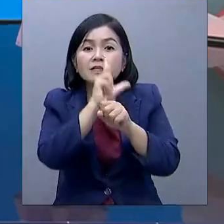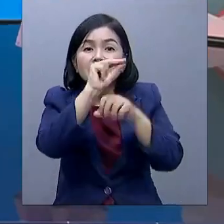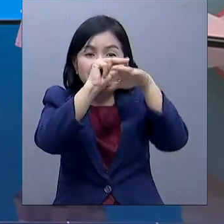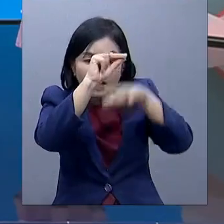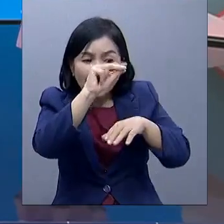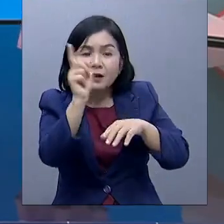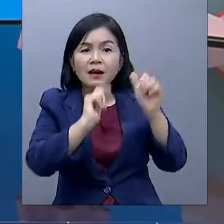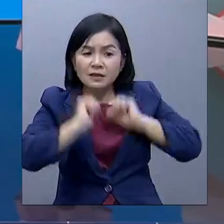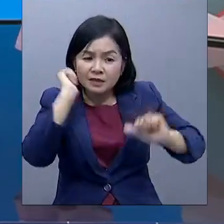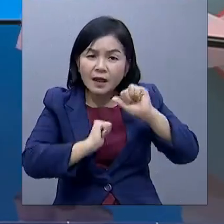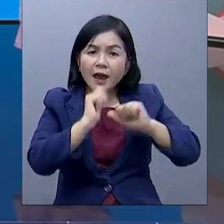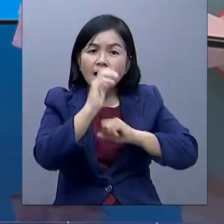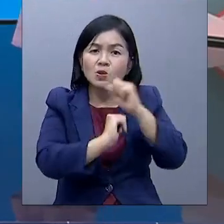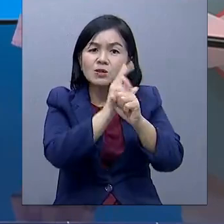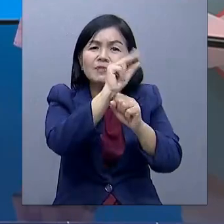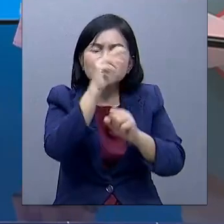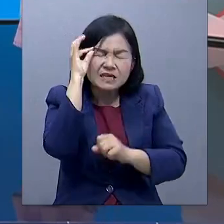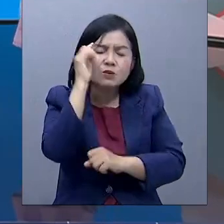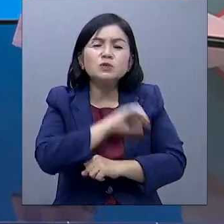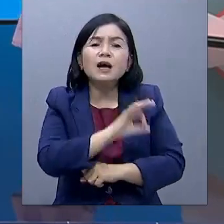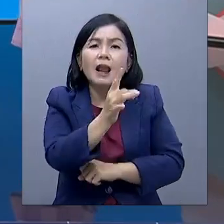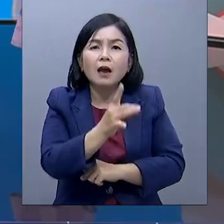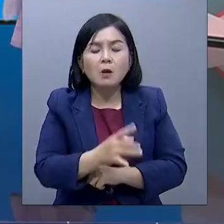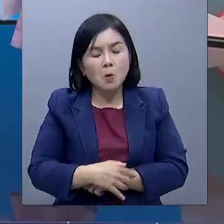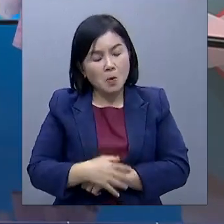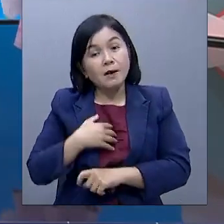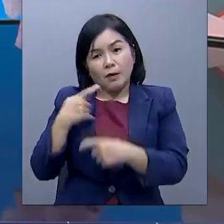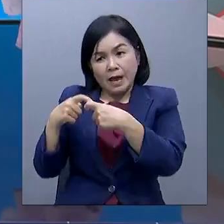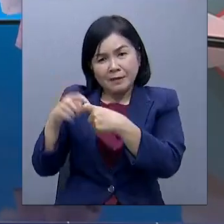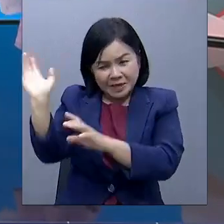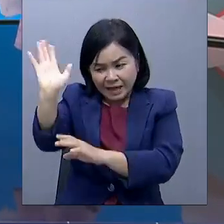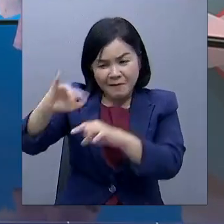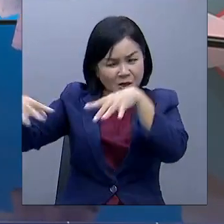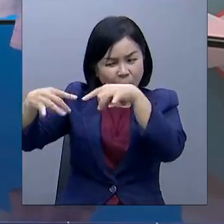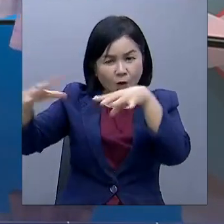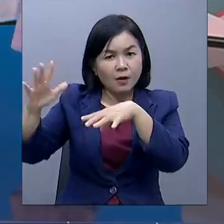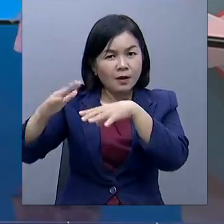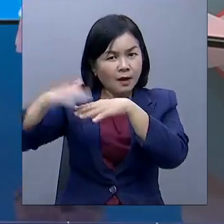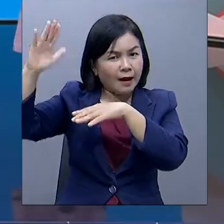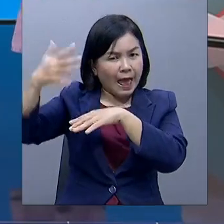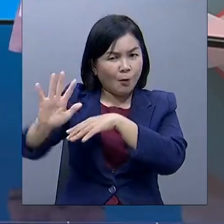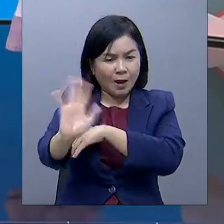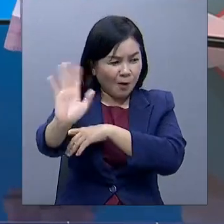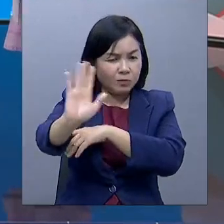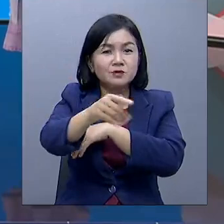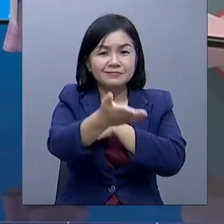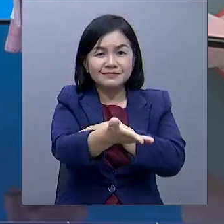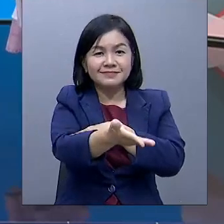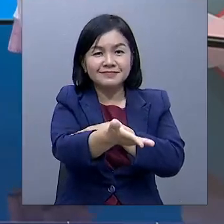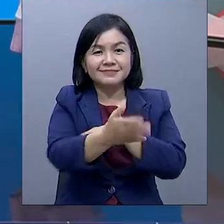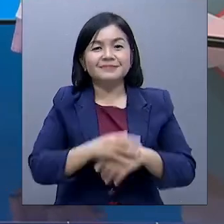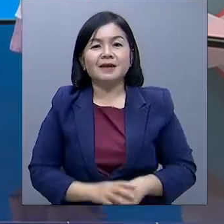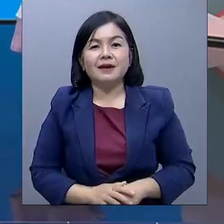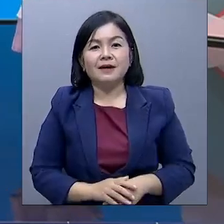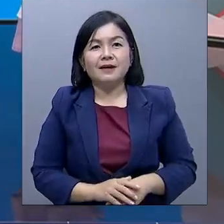ต้องเล่นเป็นคน30เราคิดอะไรแล้ว ก็ค่อนข้างยากอ่ะนะคะ ไม่ใช่คุณเดลิ สอายยัง